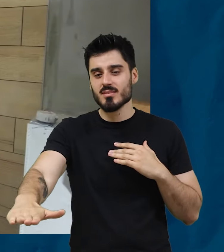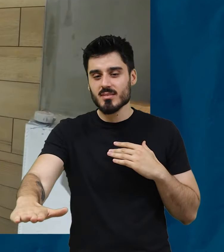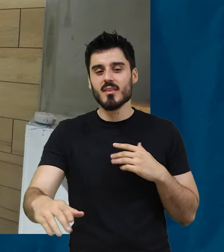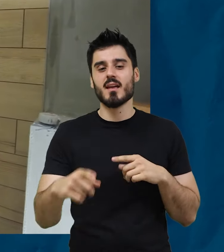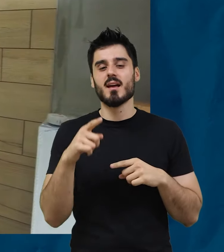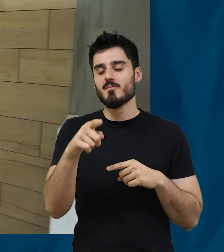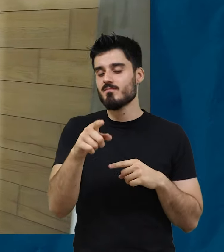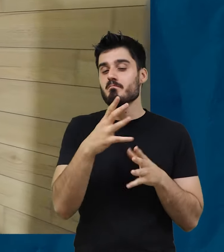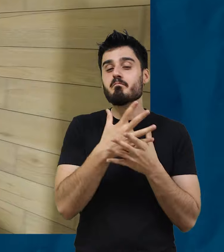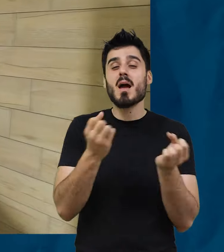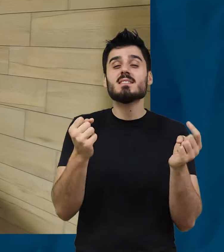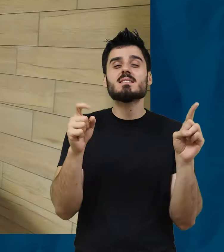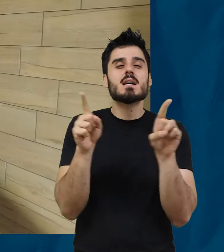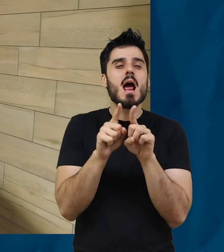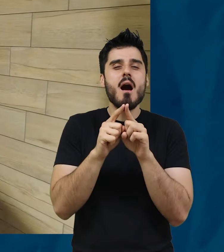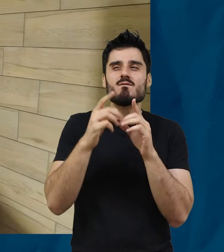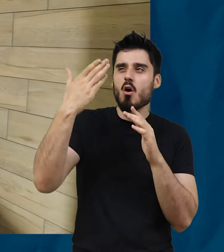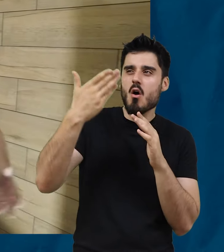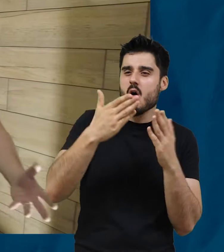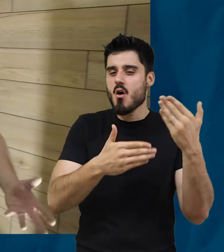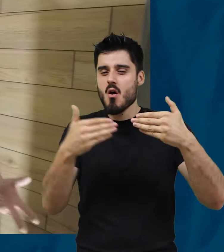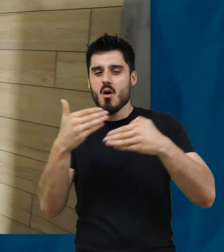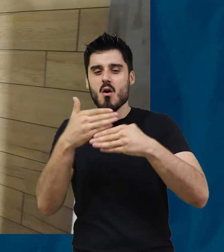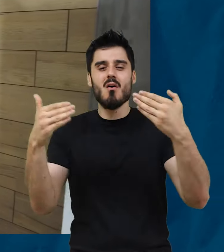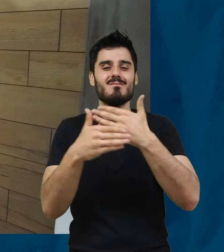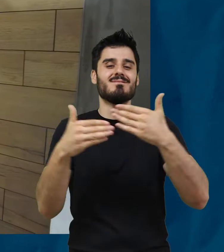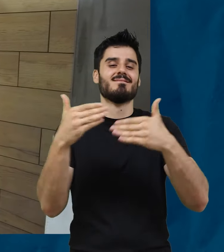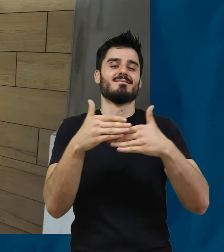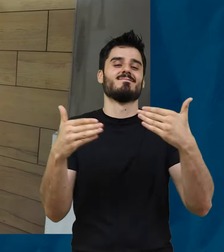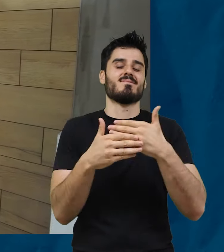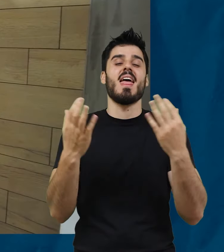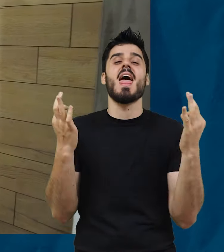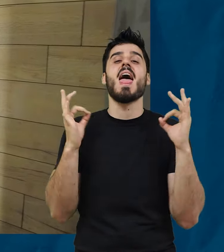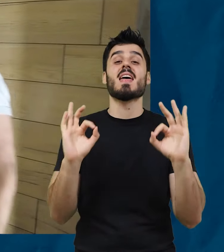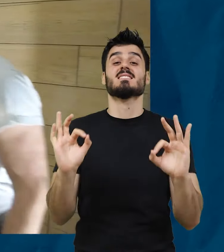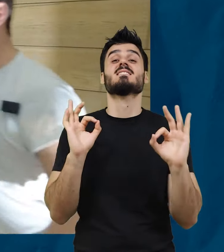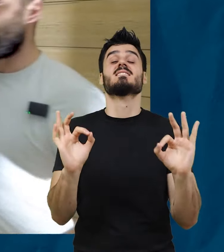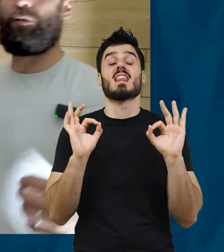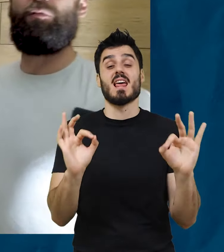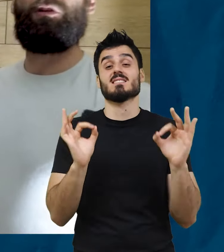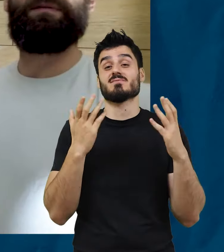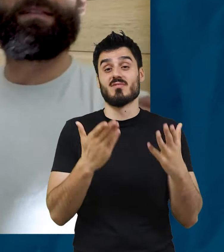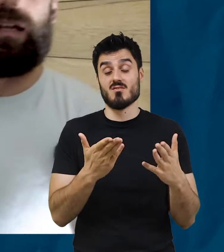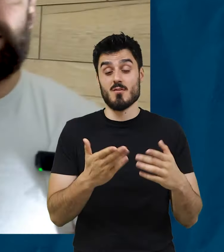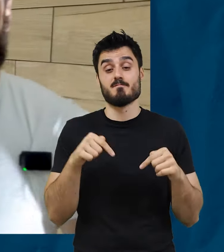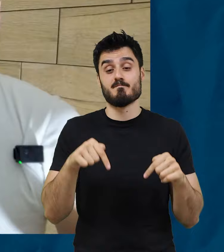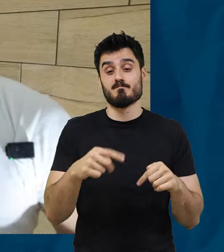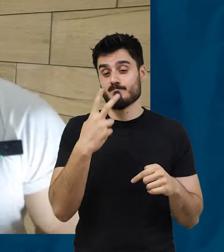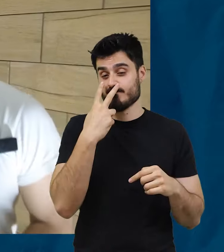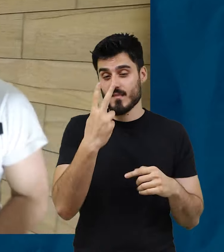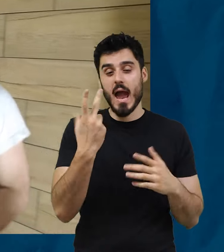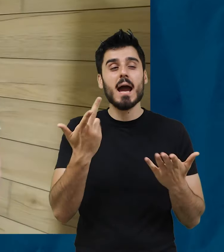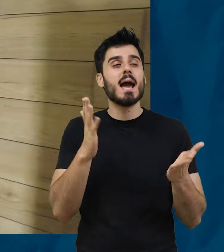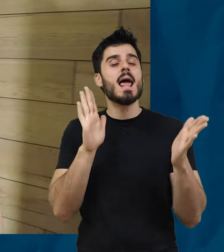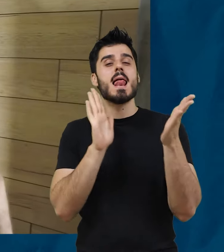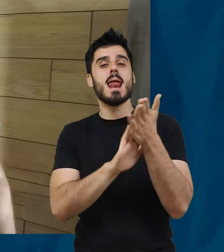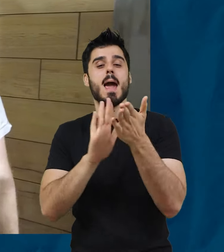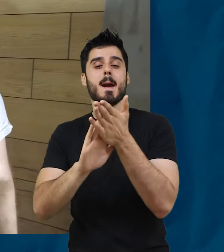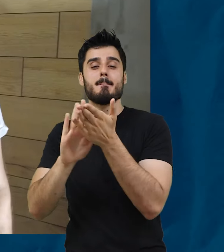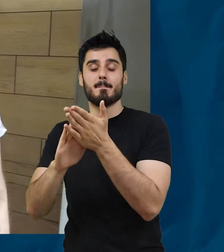ред, но без еднакви вертикали. Така изглежда естествения паркет. В случая ще си говорим за растър на лепене на